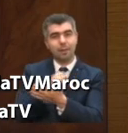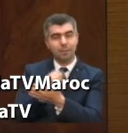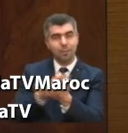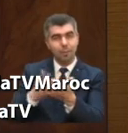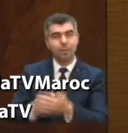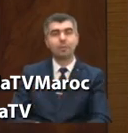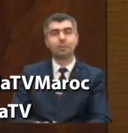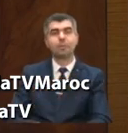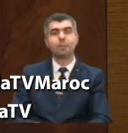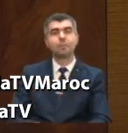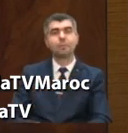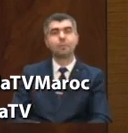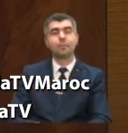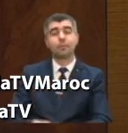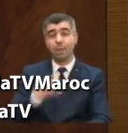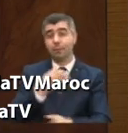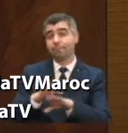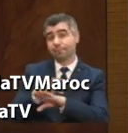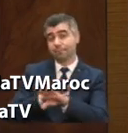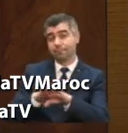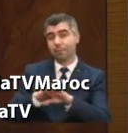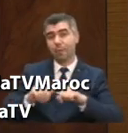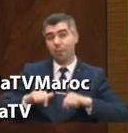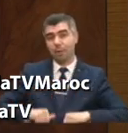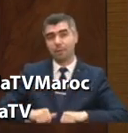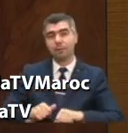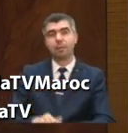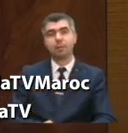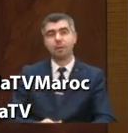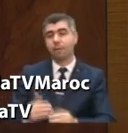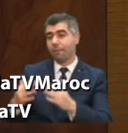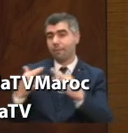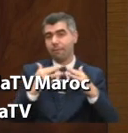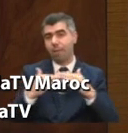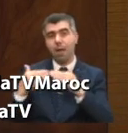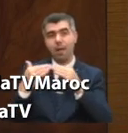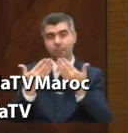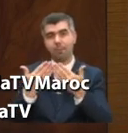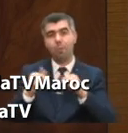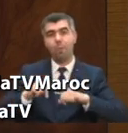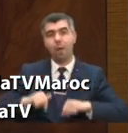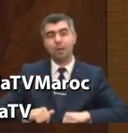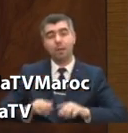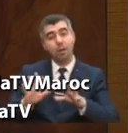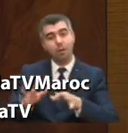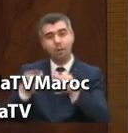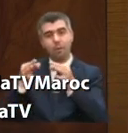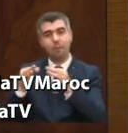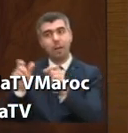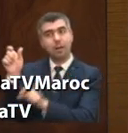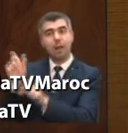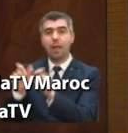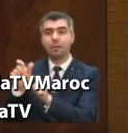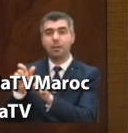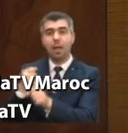من الفئة الثالثة. فرجاء سيد الوزير، أنتم وزملاؤكم كلهم فيما يعني القول في حل لهذا